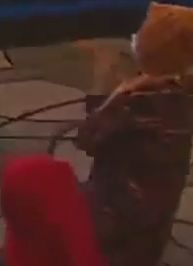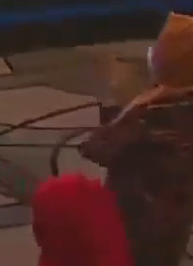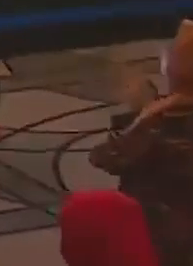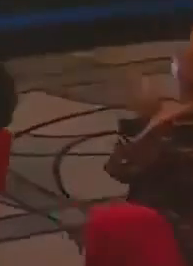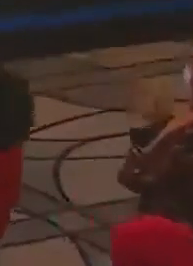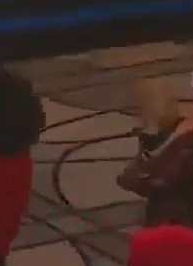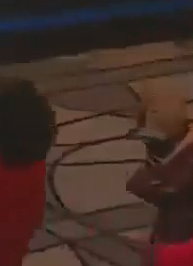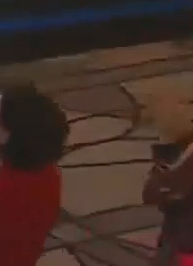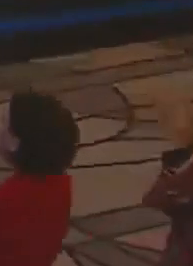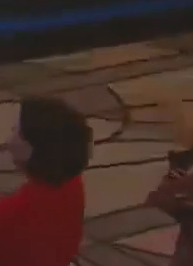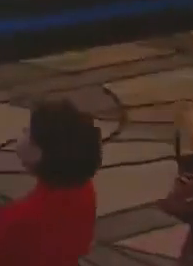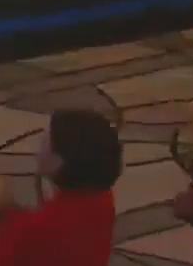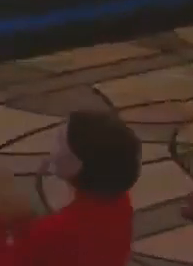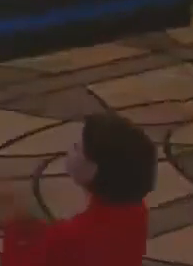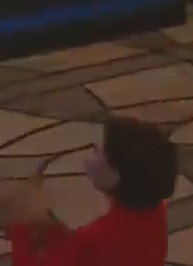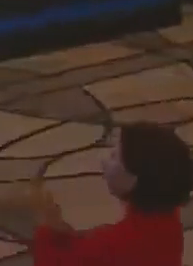sefa geliyor.